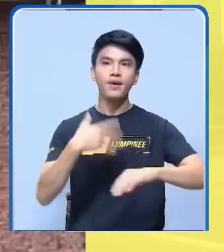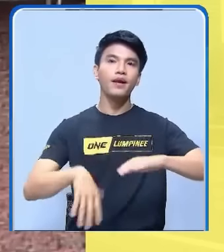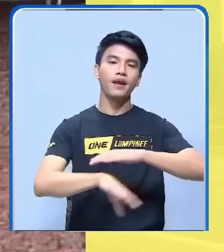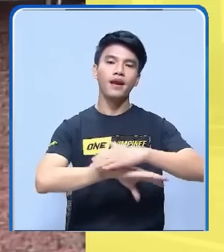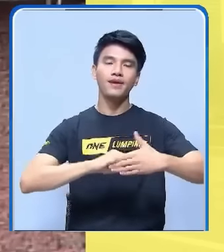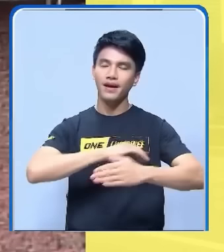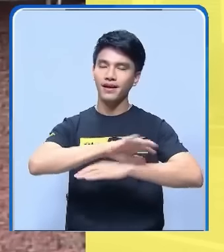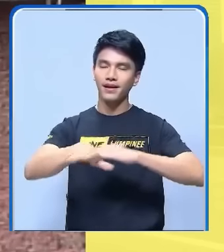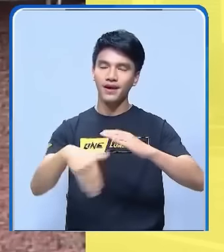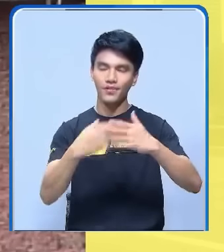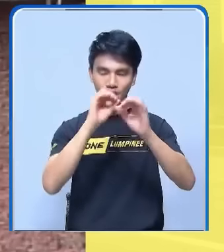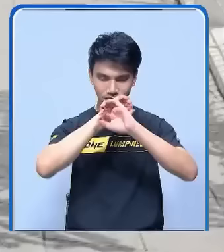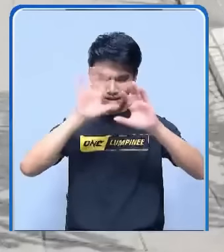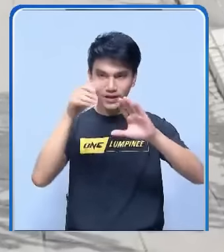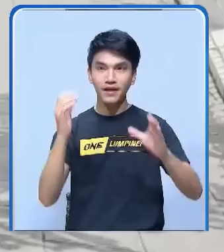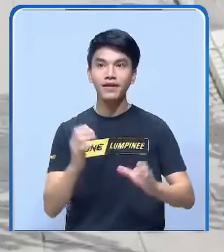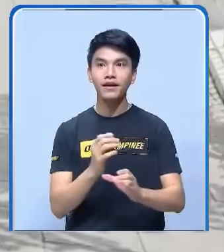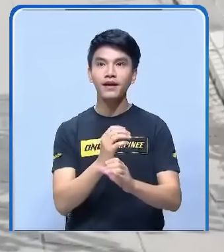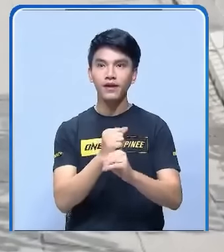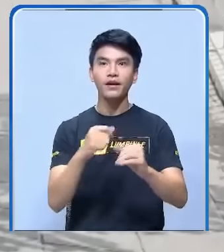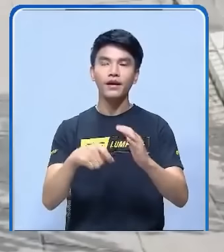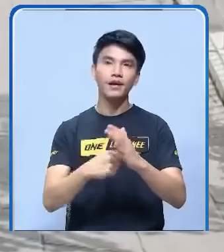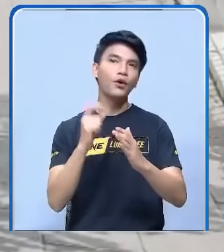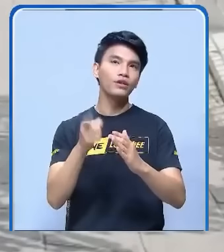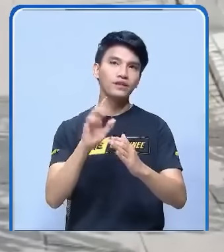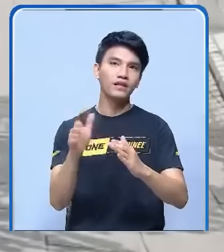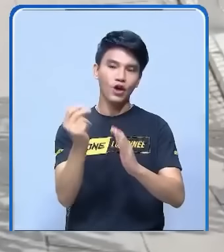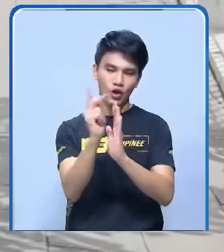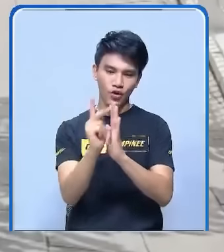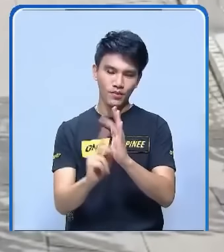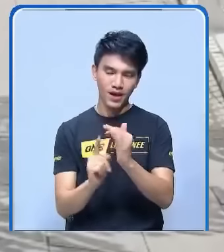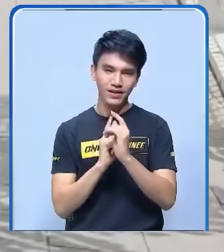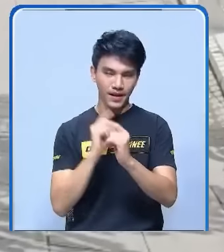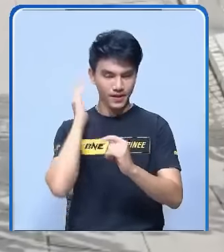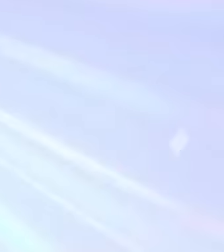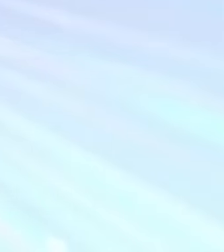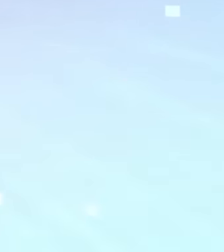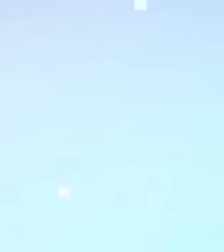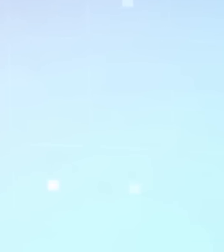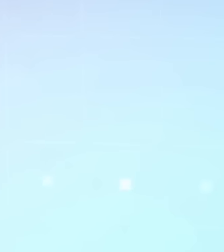างๆให้ชัดเจนเพื่อสรุปสาเหตุที่แท้จริงก่อนจะดำเนินคดีตามกฎหมายครับ ค่ะ